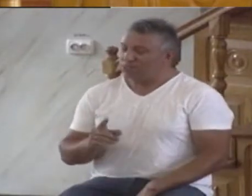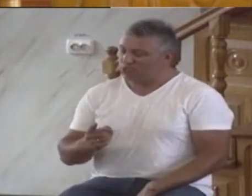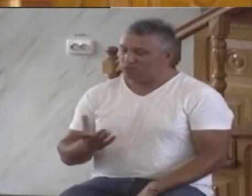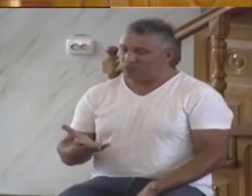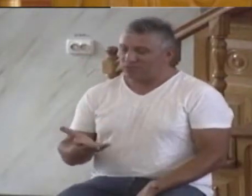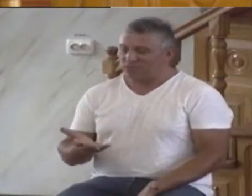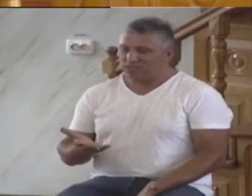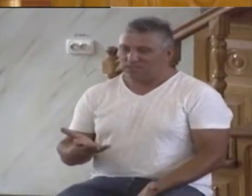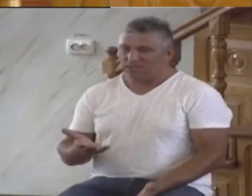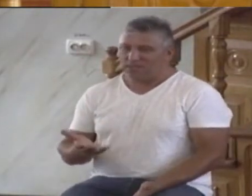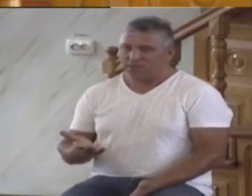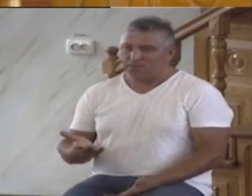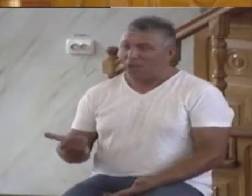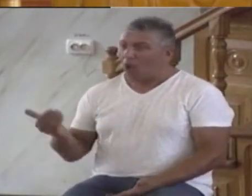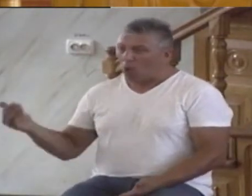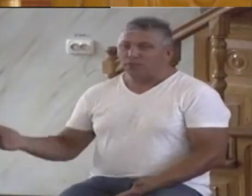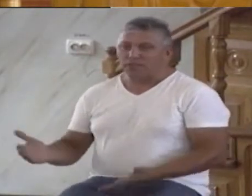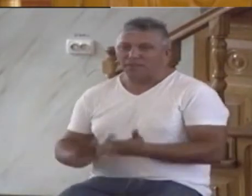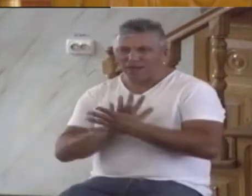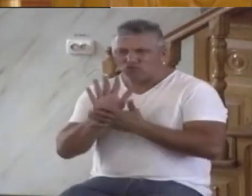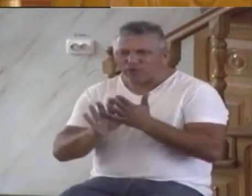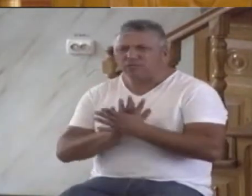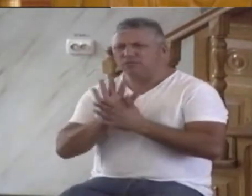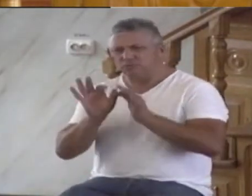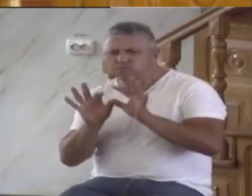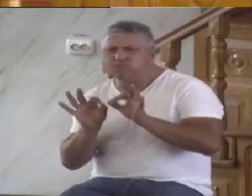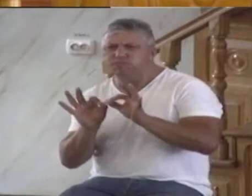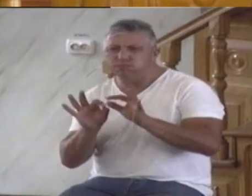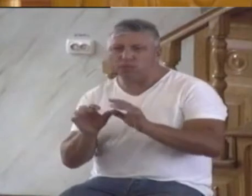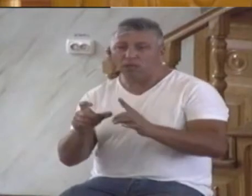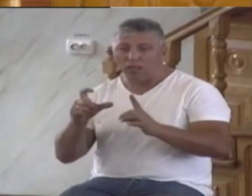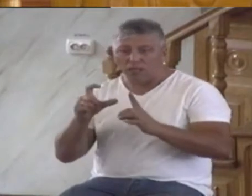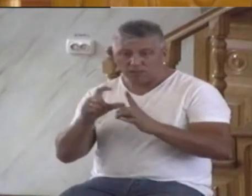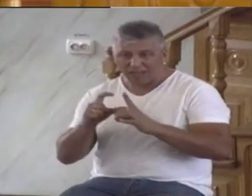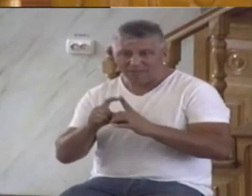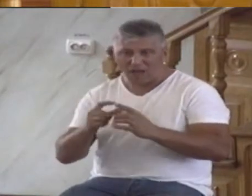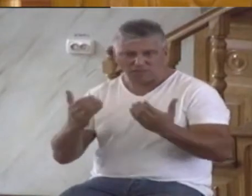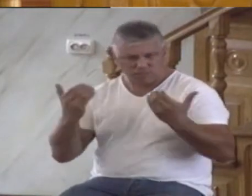Почему слова его были наполнены такой силой?